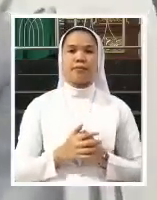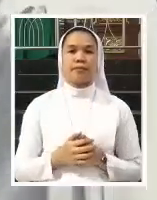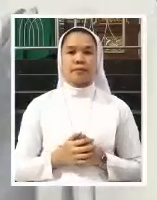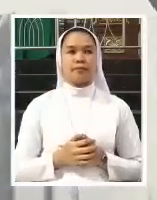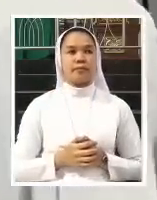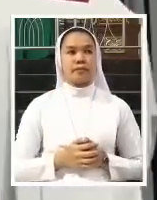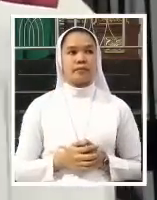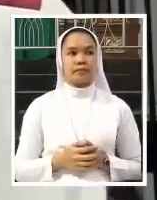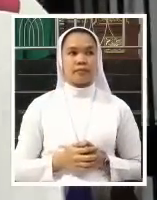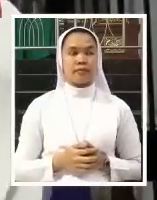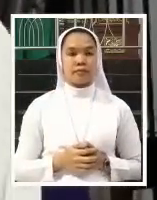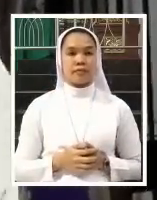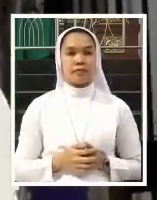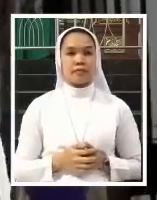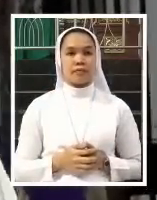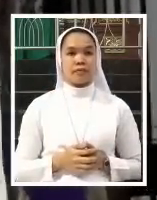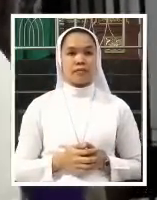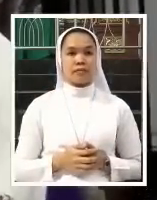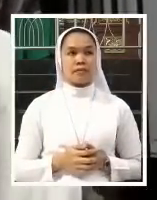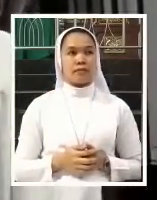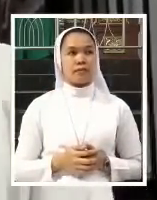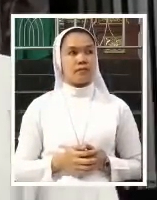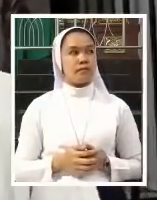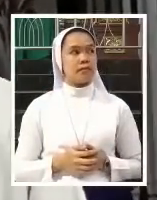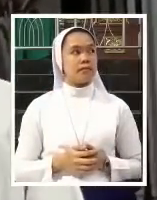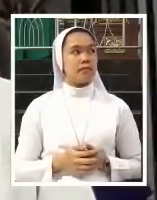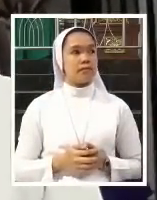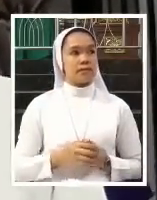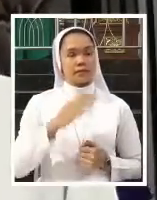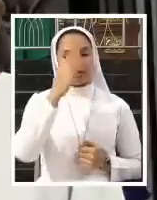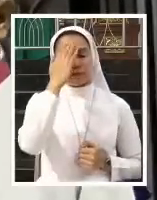Pangurus po kita sa pagbindisyon.